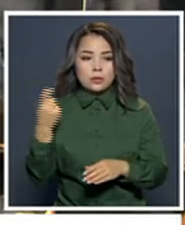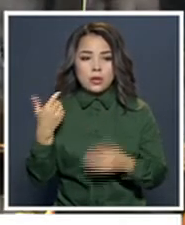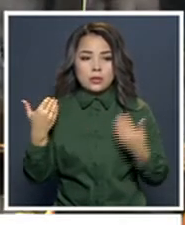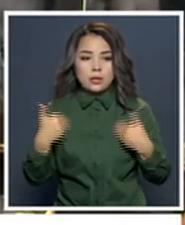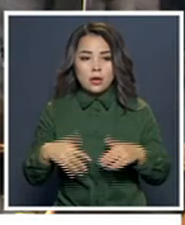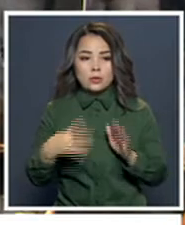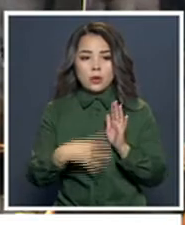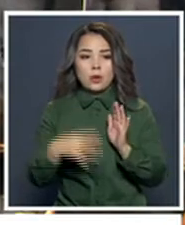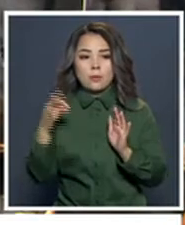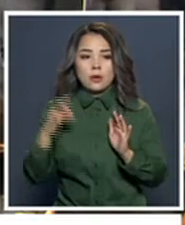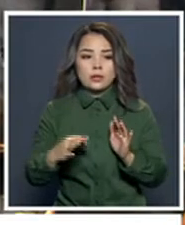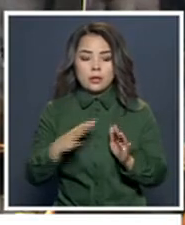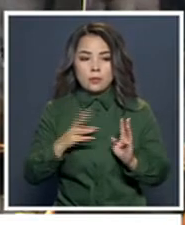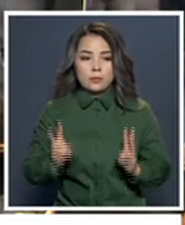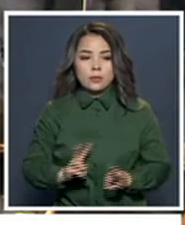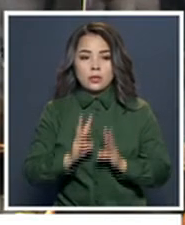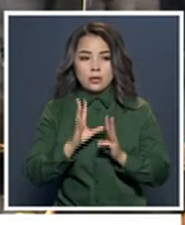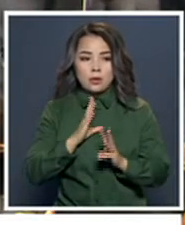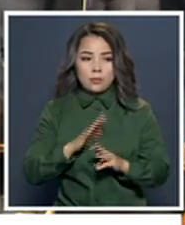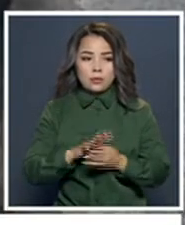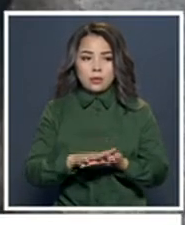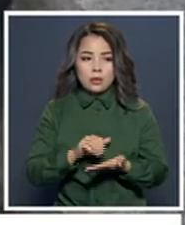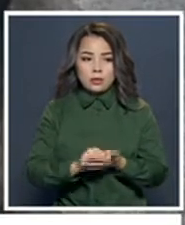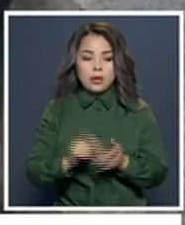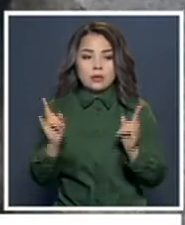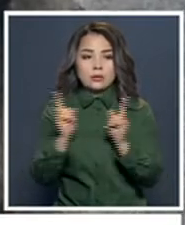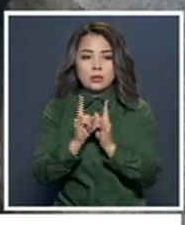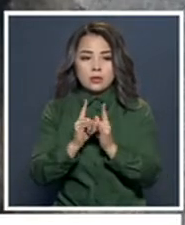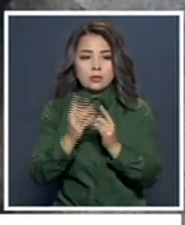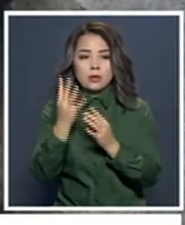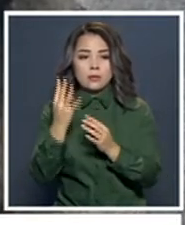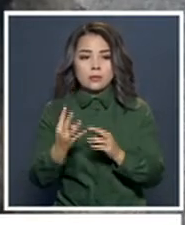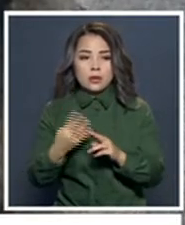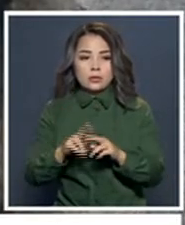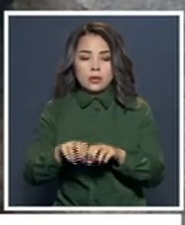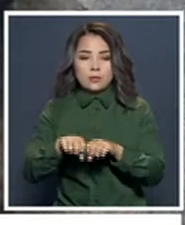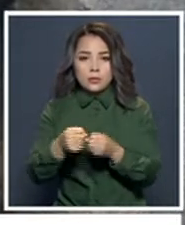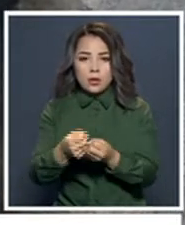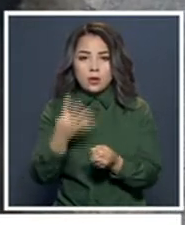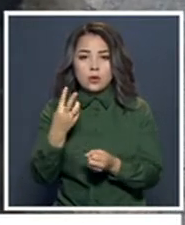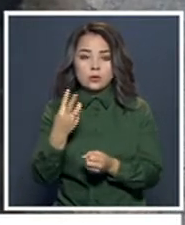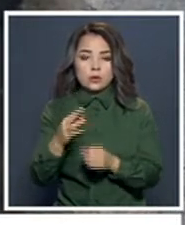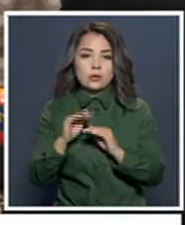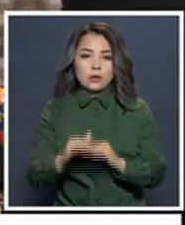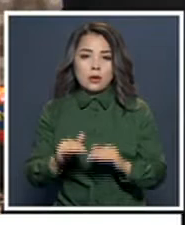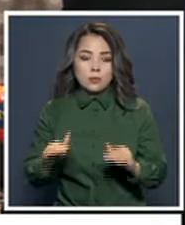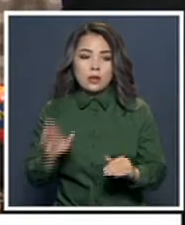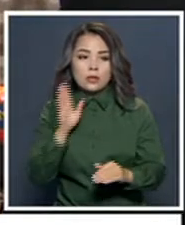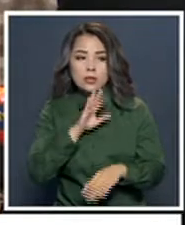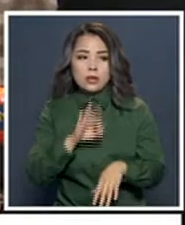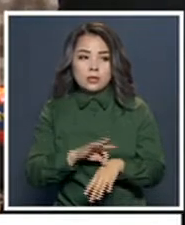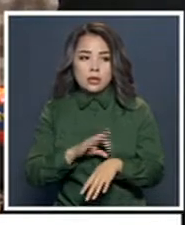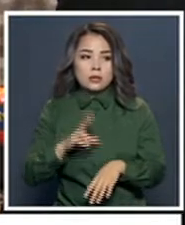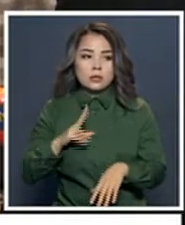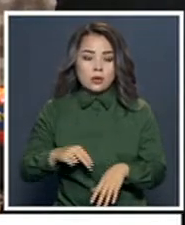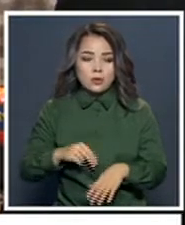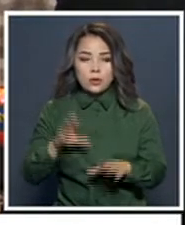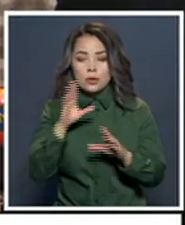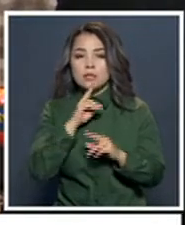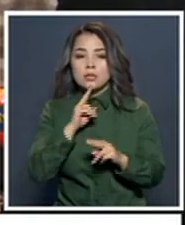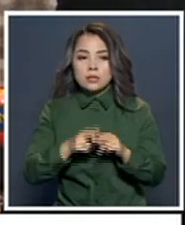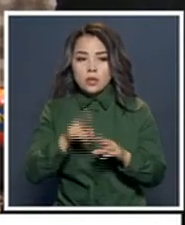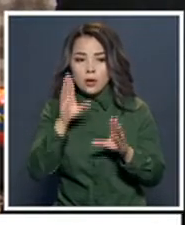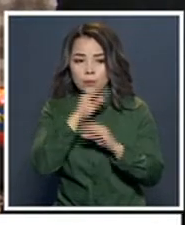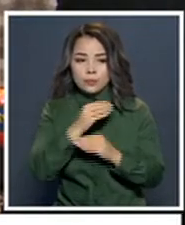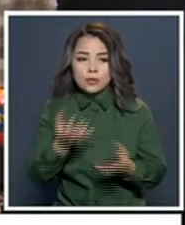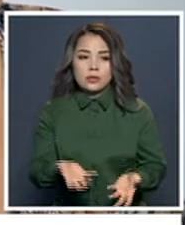денесі 90% күйген. Соған қарамастан терезеге орнатылған темір торды бұзып, үш баласын, әйелін және қарындасын аман алып шыққан.